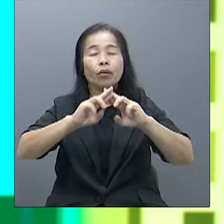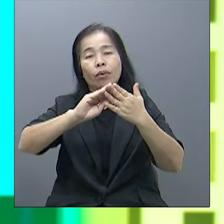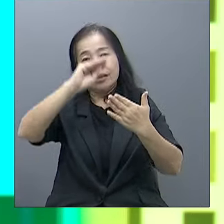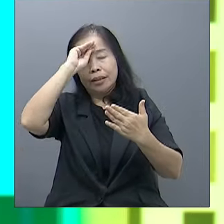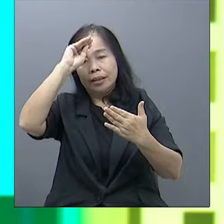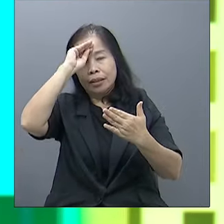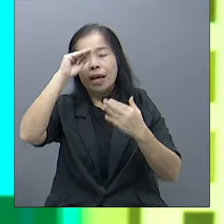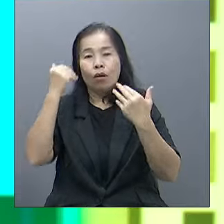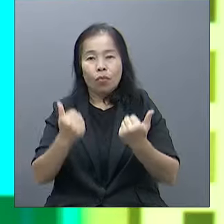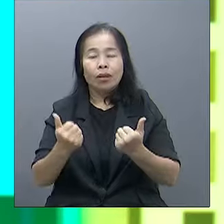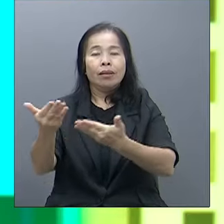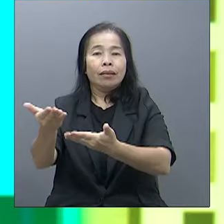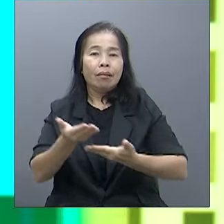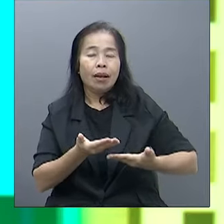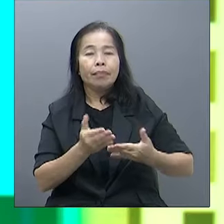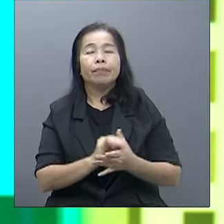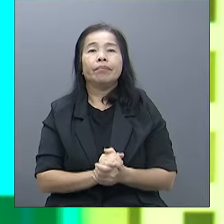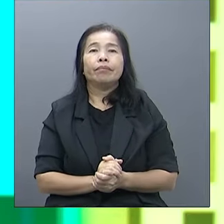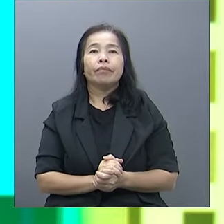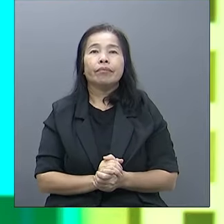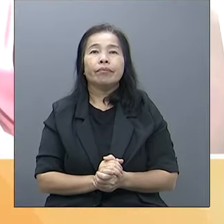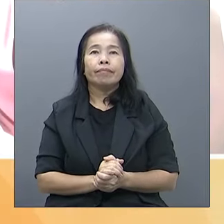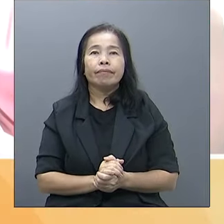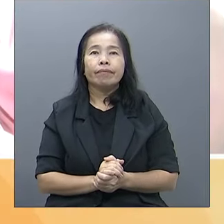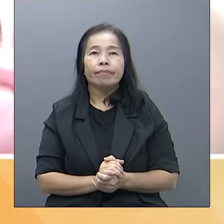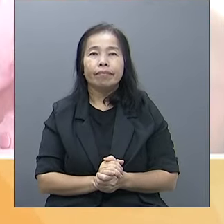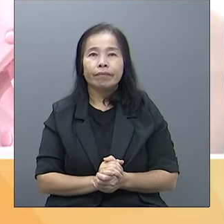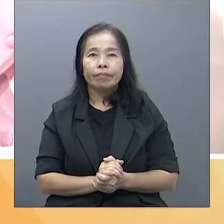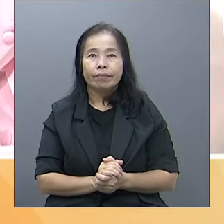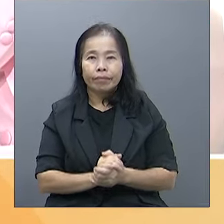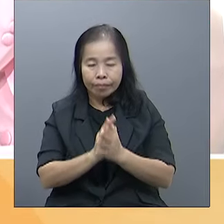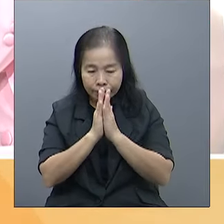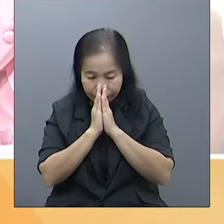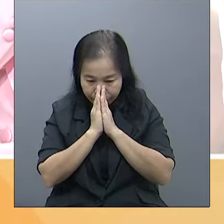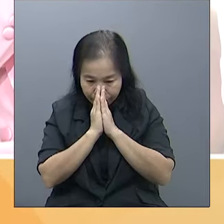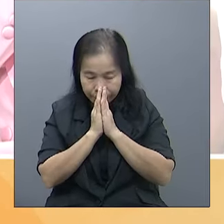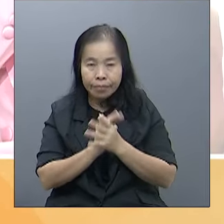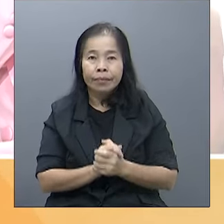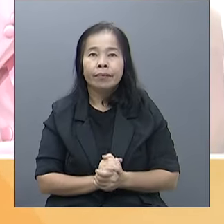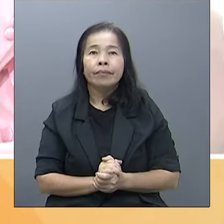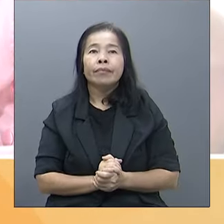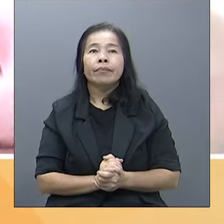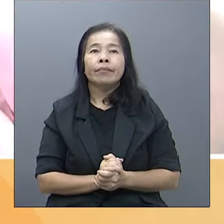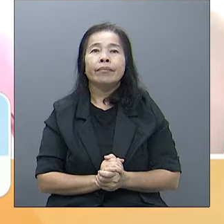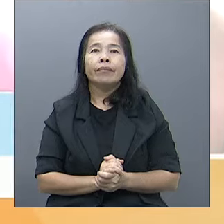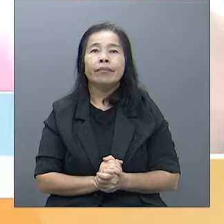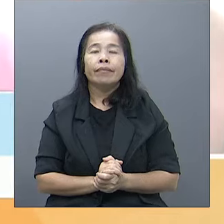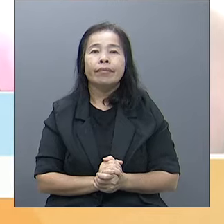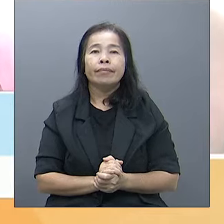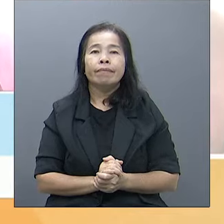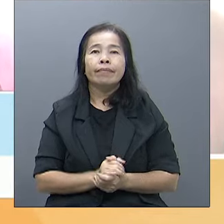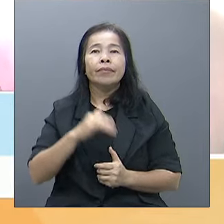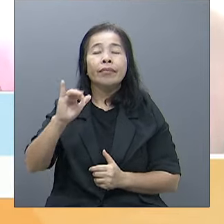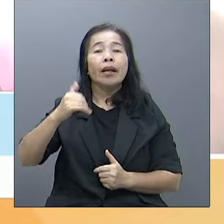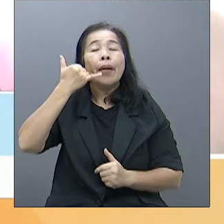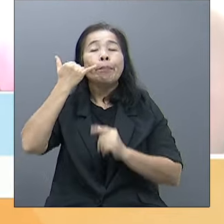ราวันนี้ต้อนรับคุณสิริพงษ์อังคสกุลเกียรติสวัสดีค่ะ สวัสดีค่ะท่านโฆษก ค่ะท่านโฆ